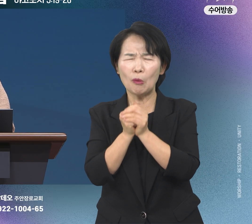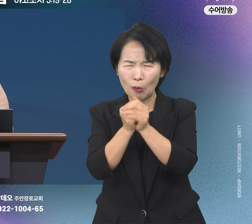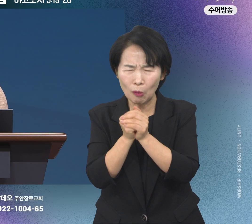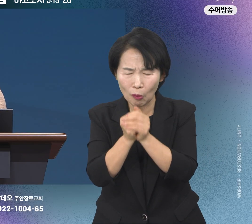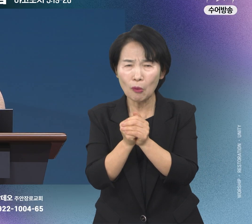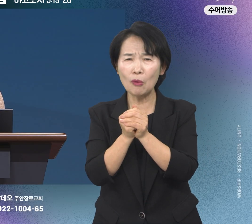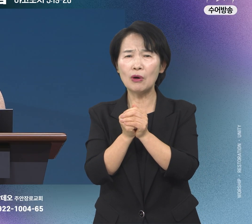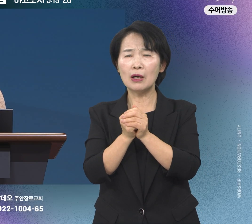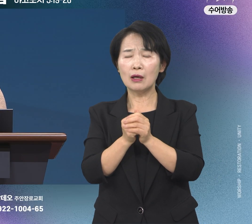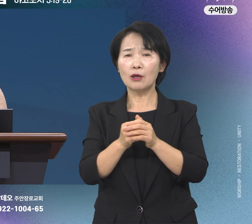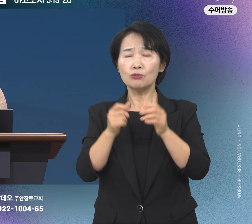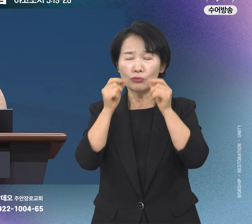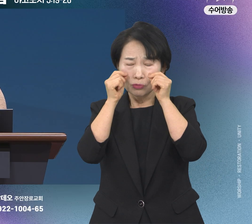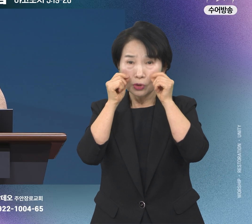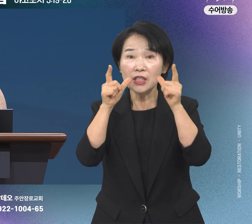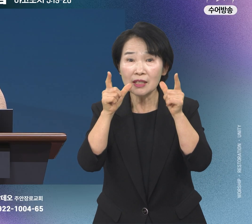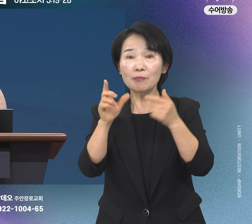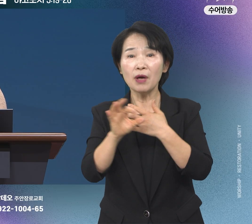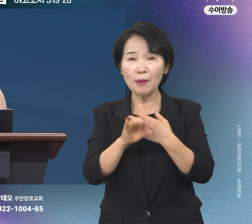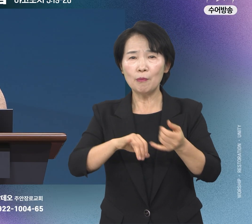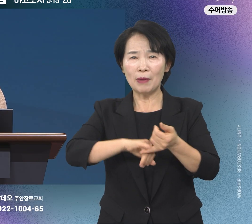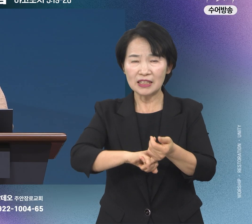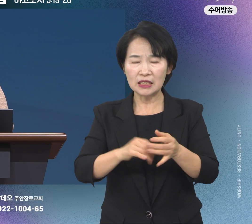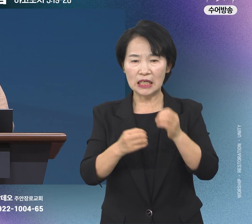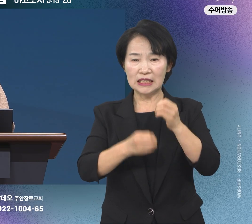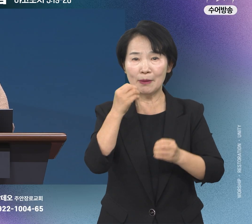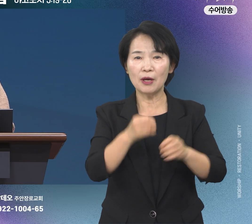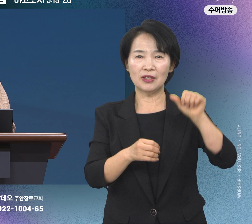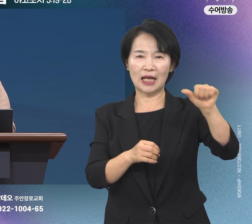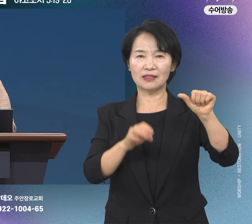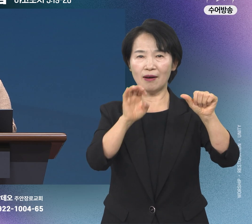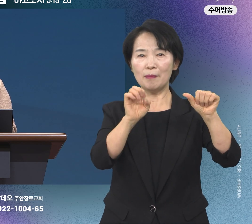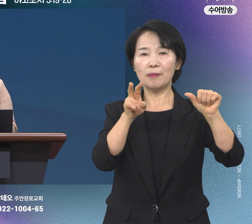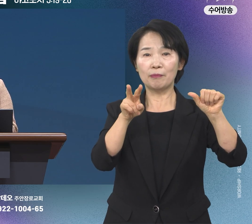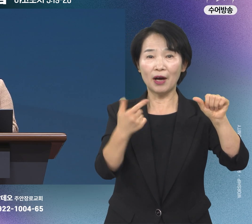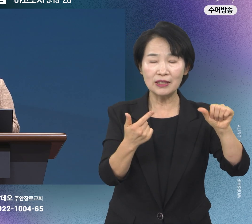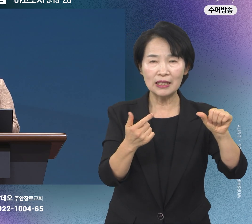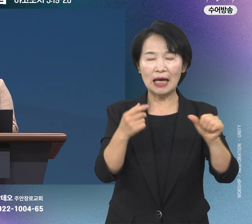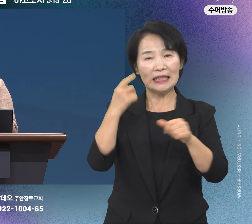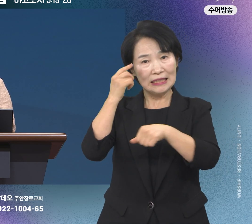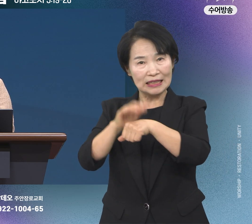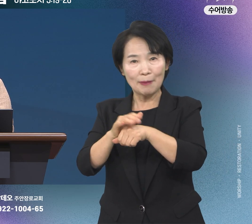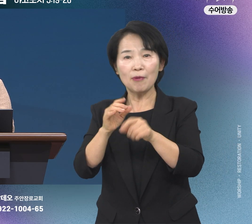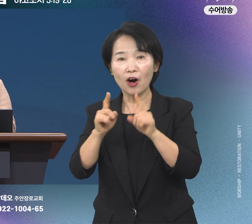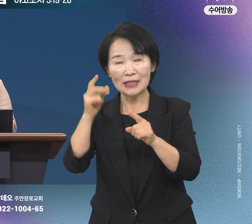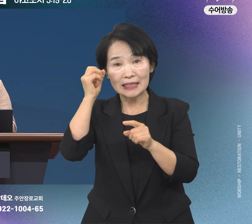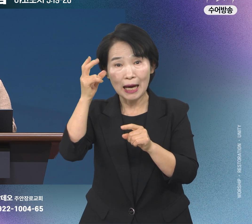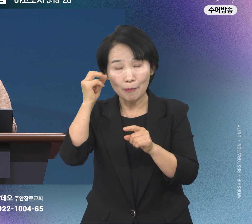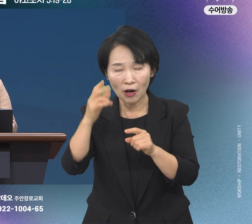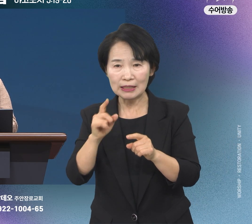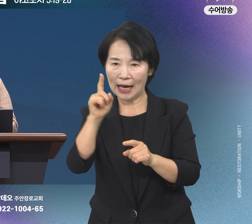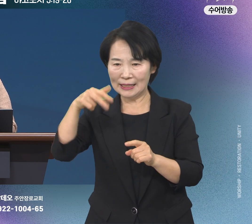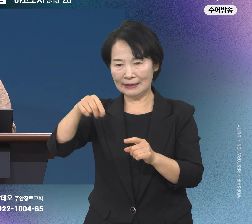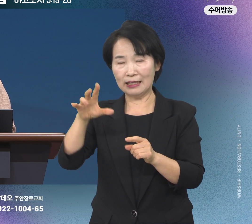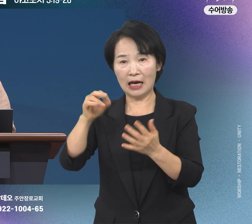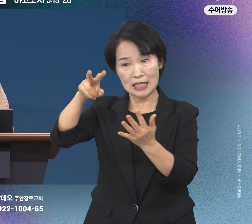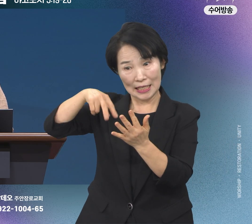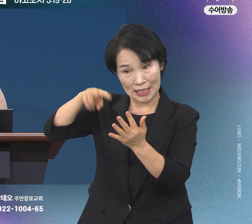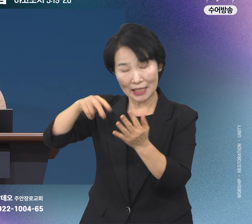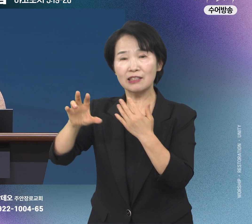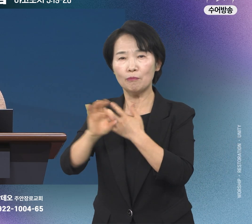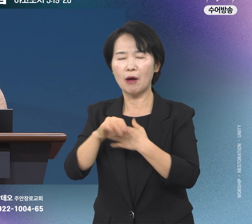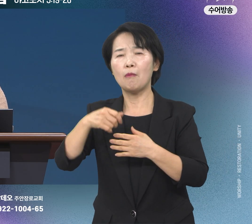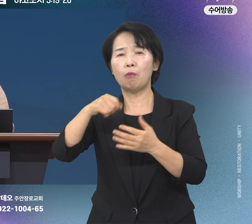채 눈을 뜨자마자 시편 5편과 잠언 1장을 읽어야 그 다음에 밥을 먹을 수